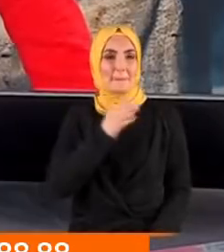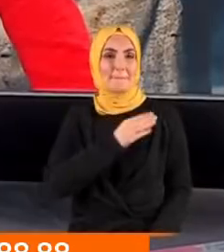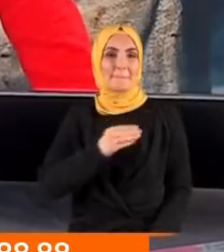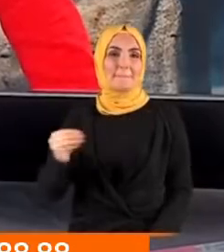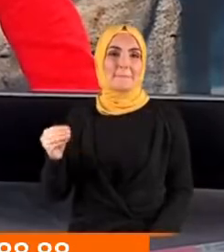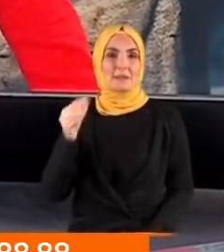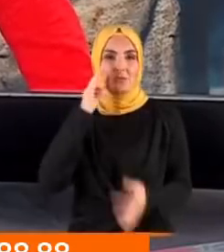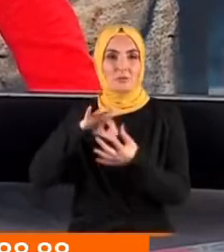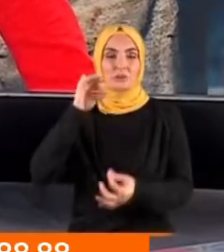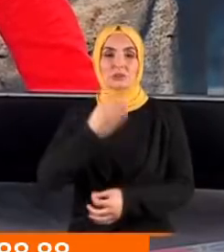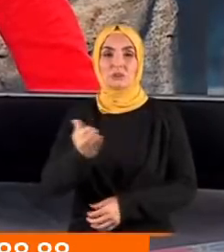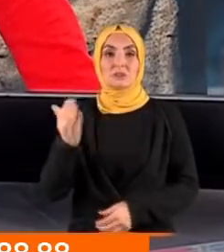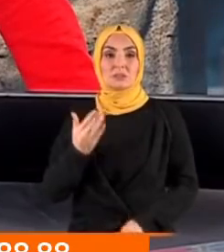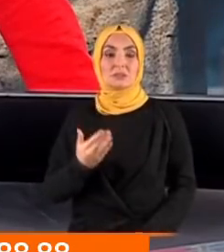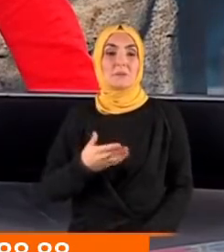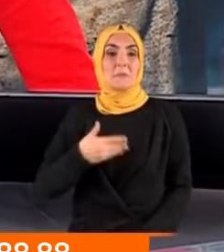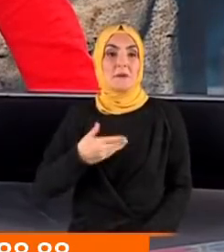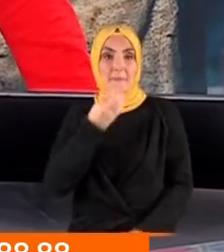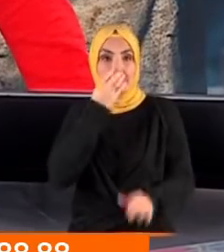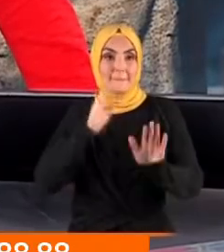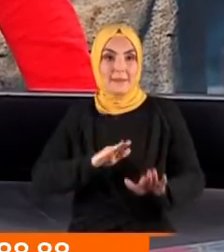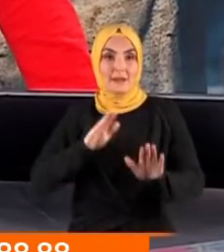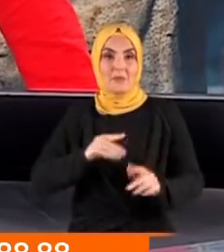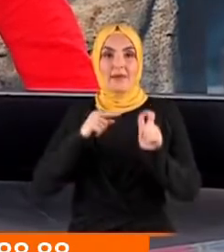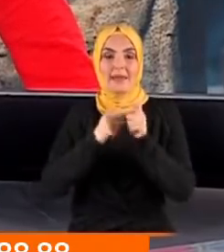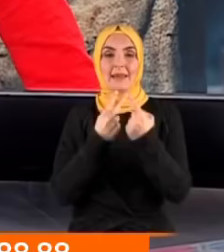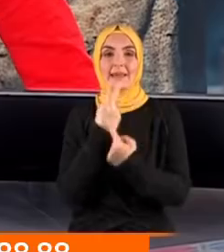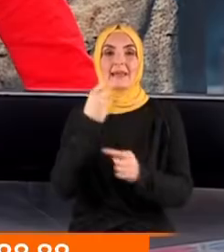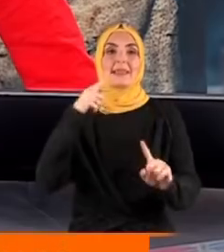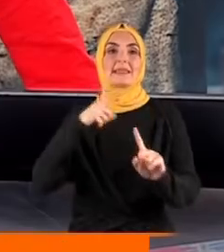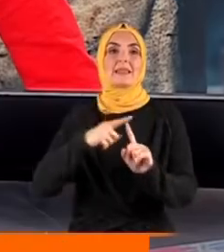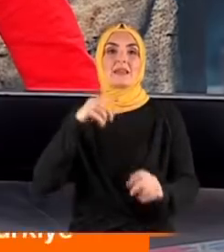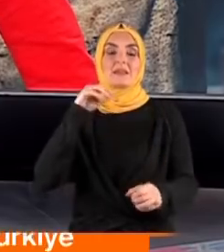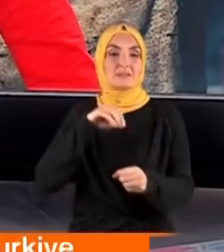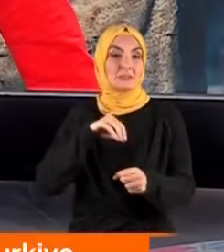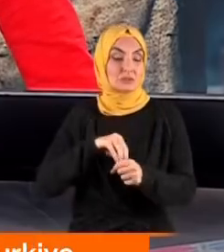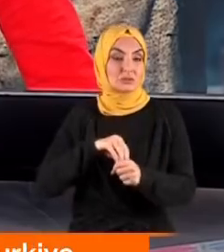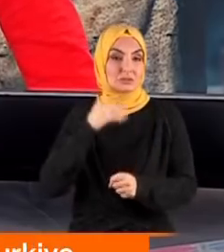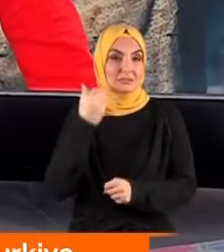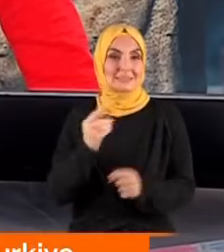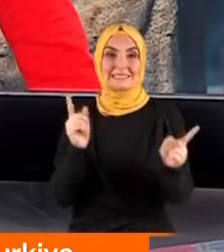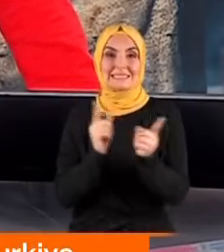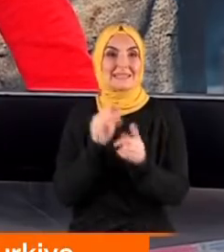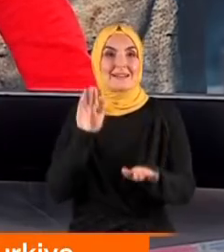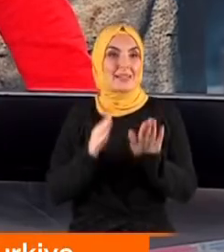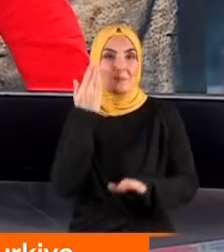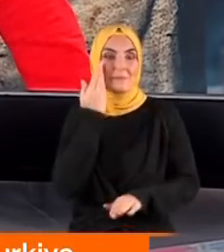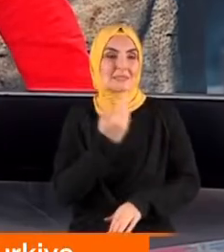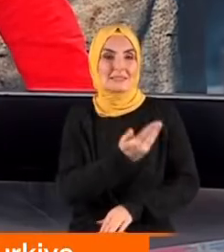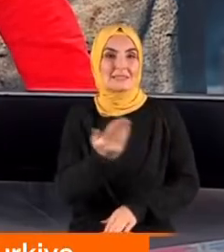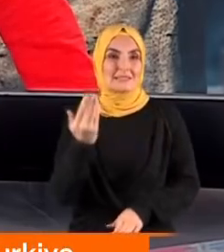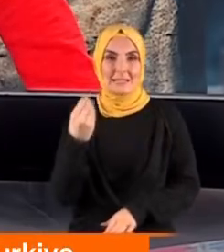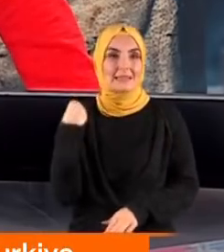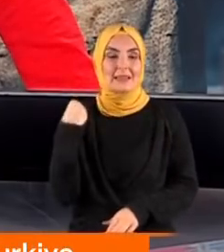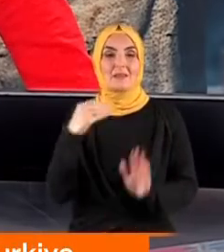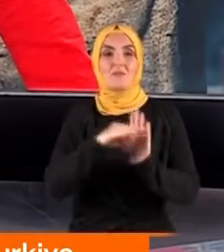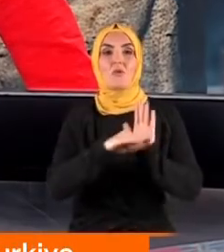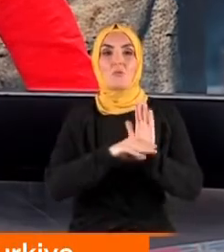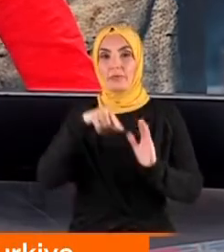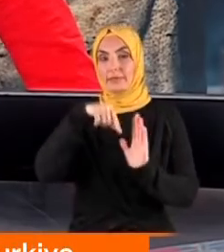Milyonlarca kişinin merakla beklediği EYT ile ilgili az önce kısa bir tanıtımını izlediğiniz o yeni formülün ayrıntılarında sıra. Formül